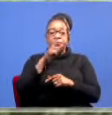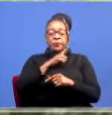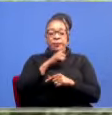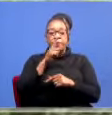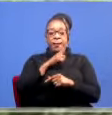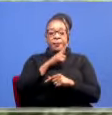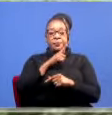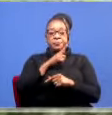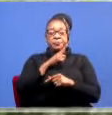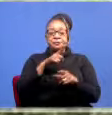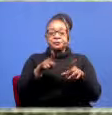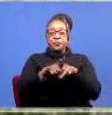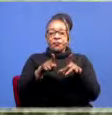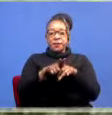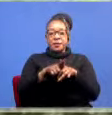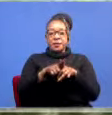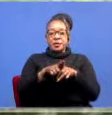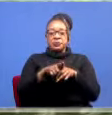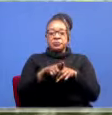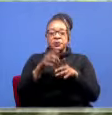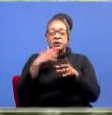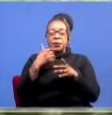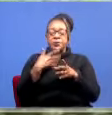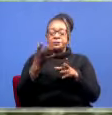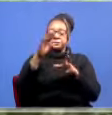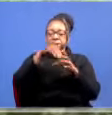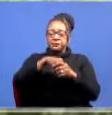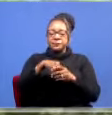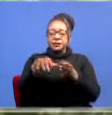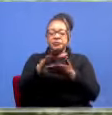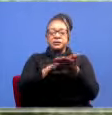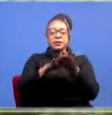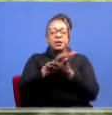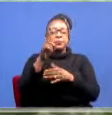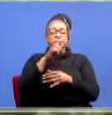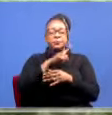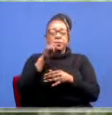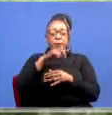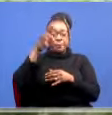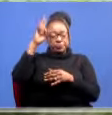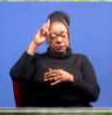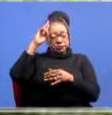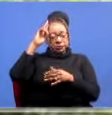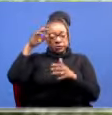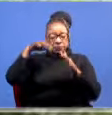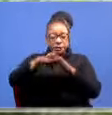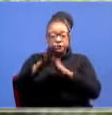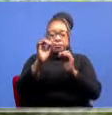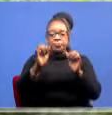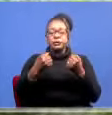malikia ameingiza ng'ombe mahali hatari. Terrain ni kuingia hapo, hata kile kifaru hakingeweza kuingia mpaka hapo.